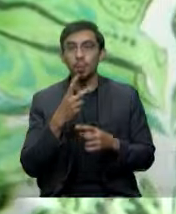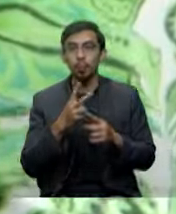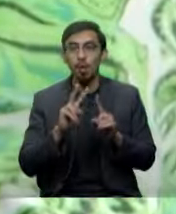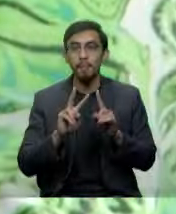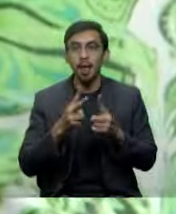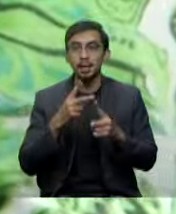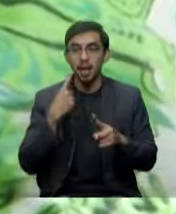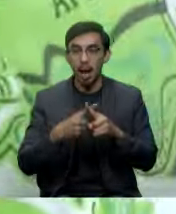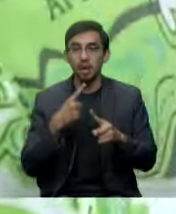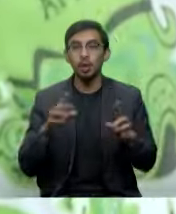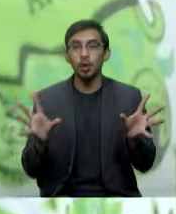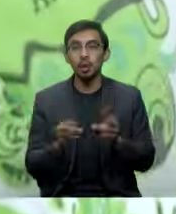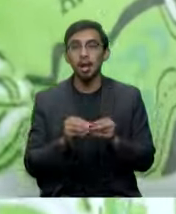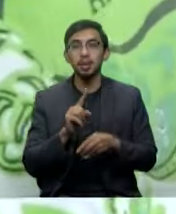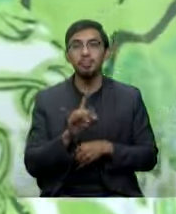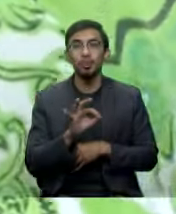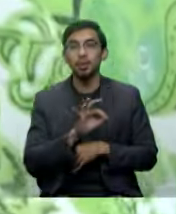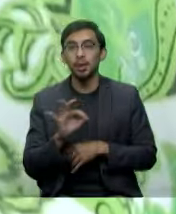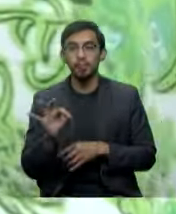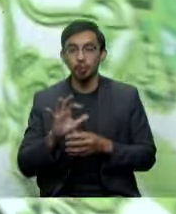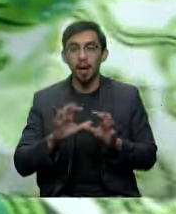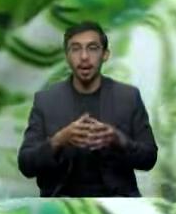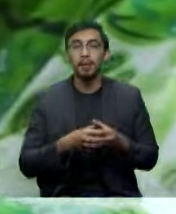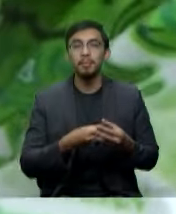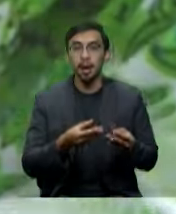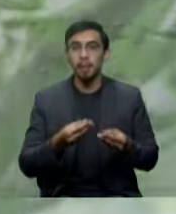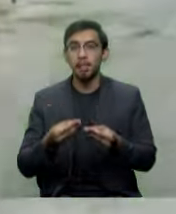dari 10.400 paket dibagikan ke siswa.